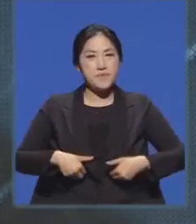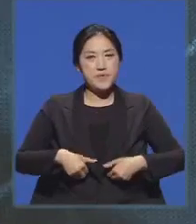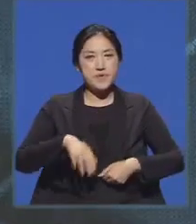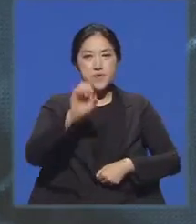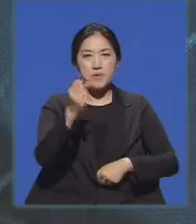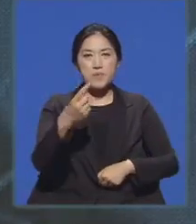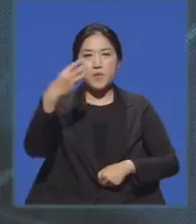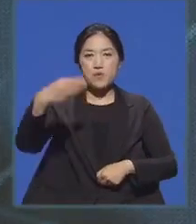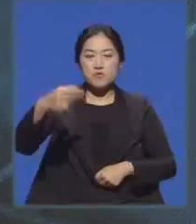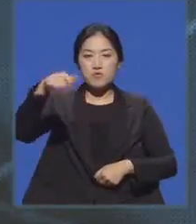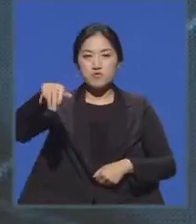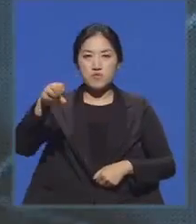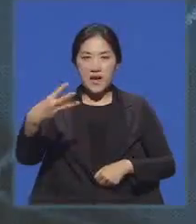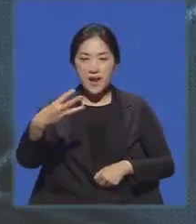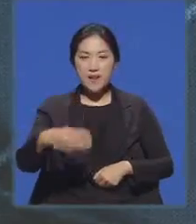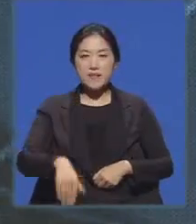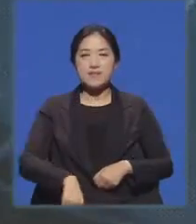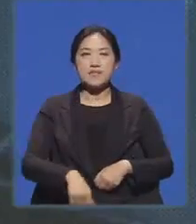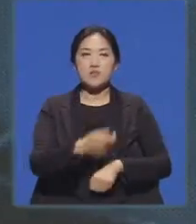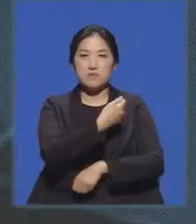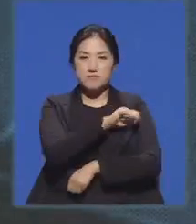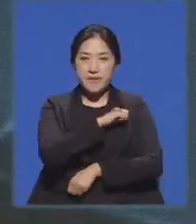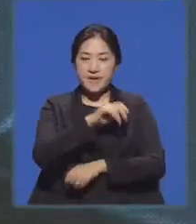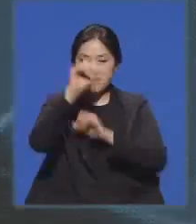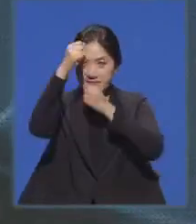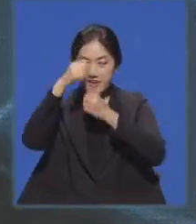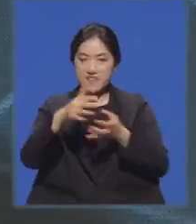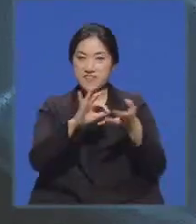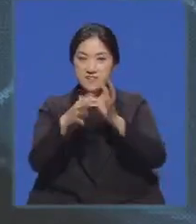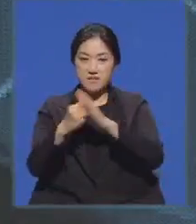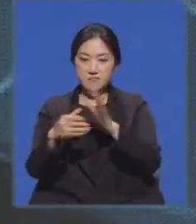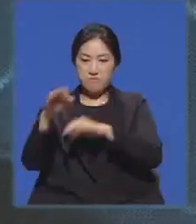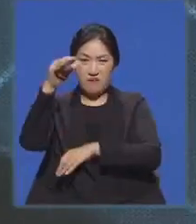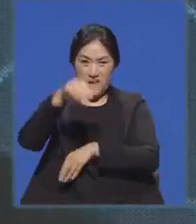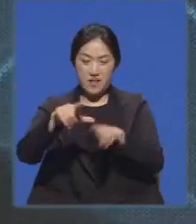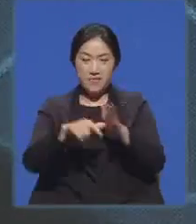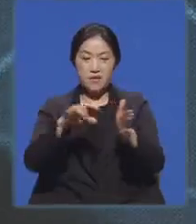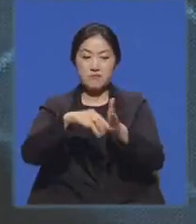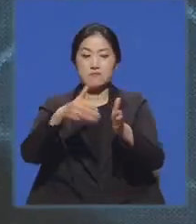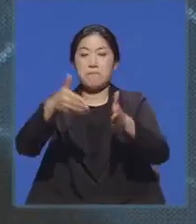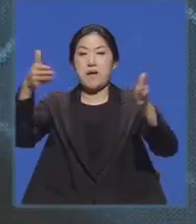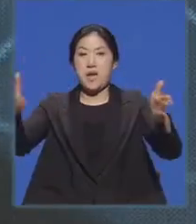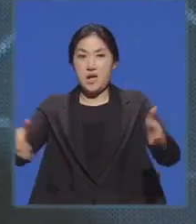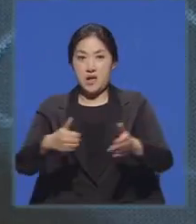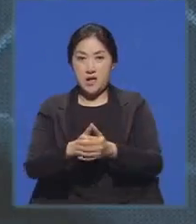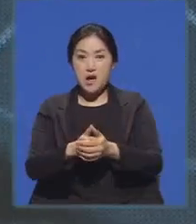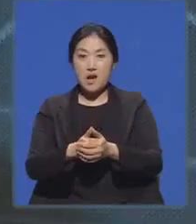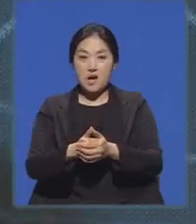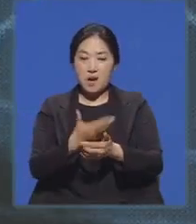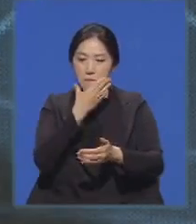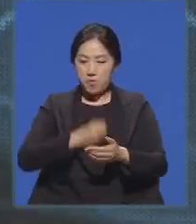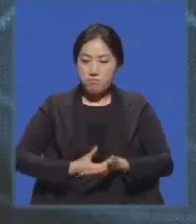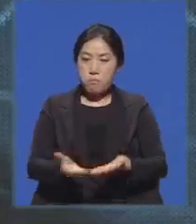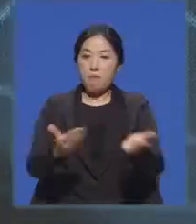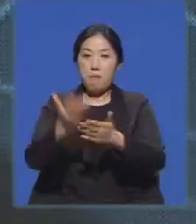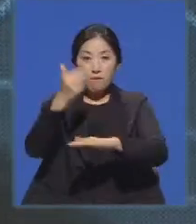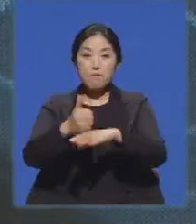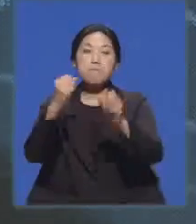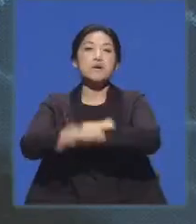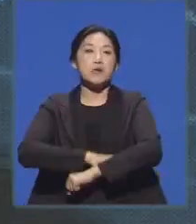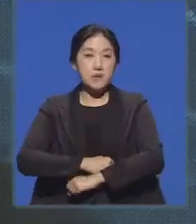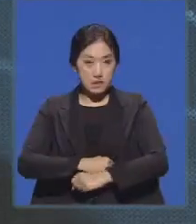포르투갈, 스페인, 이태리, 그리스가 불황기에 정세를 내가지고 퍼주기 복지를 냈습니다. 그래서